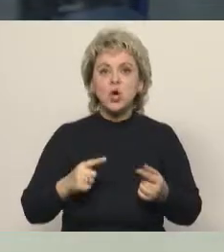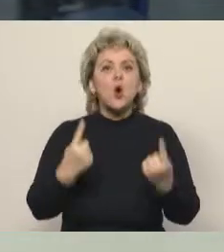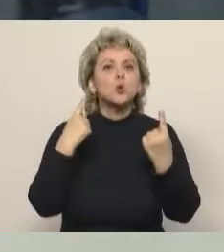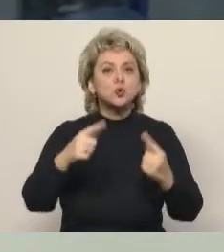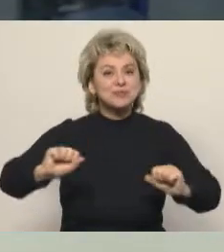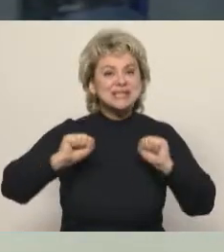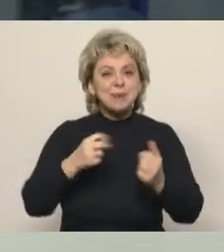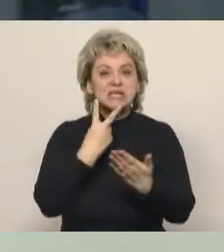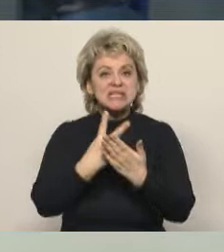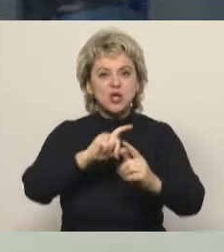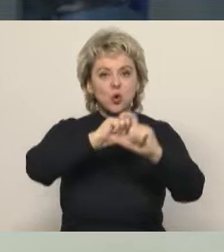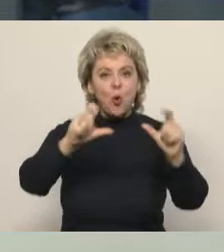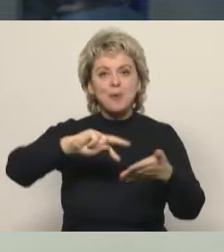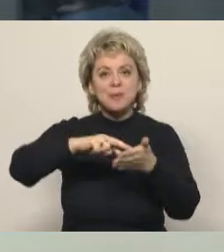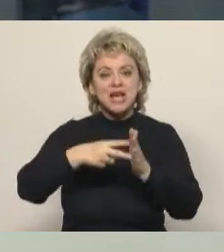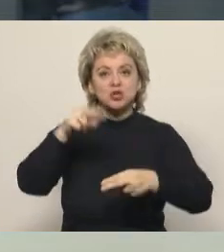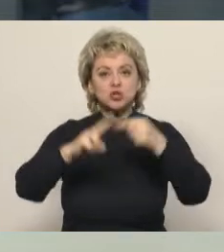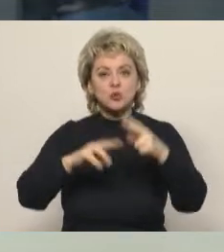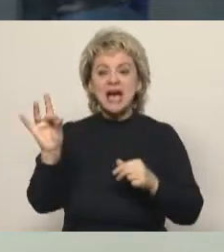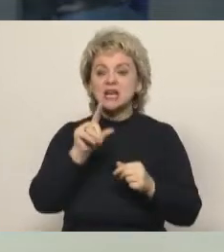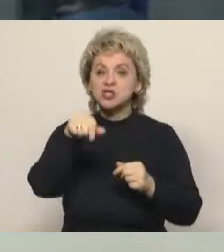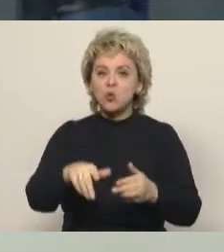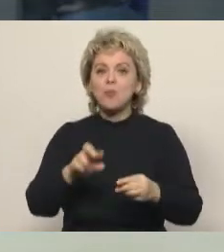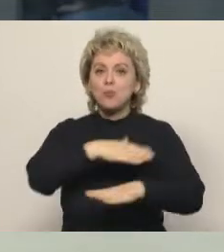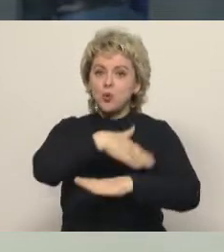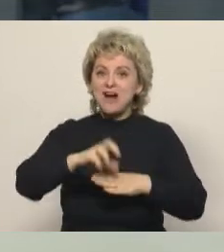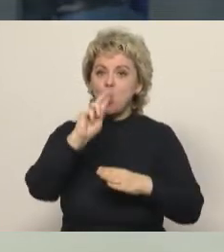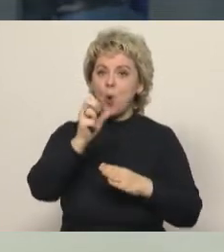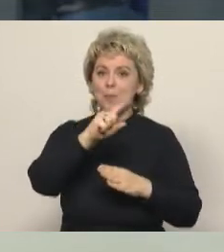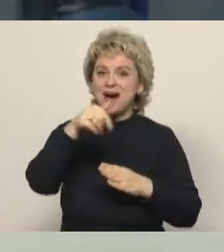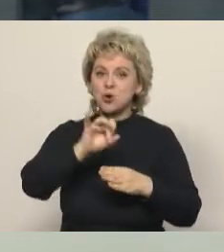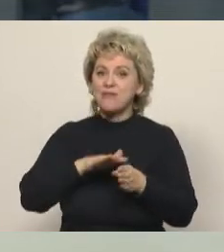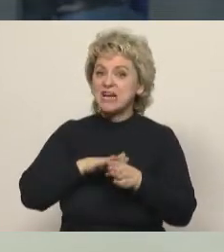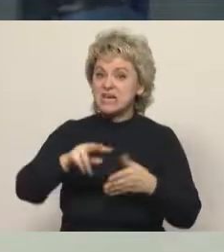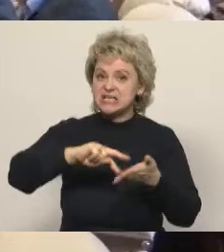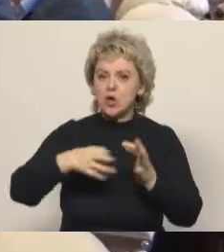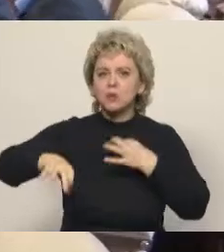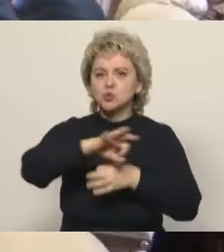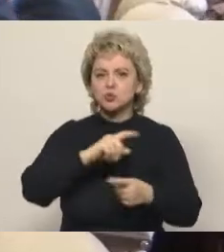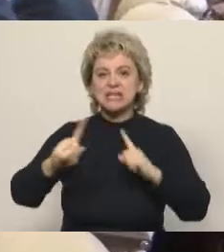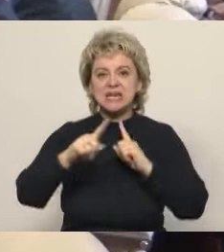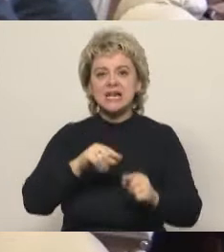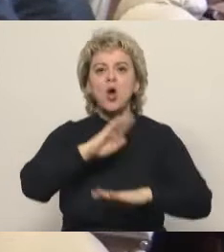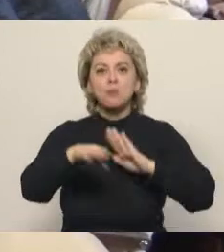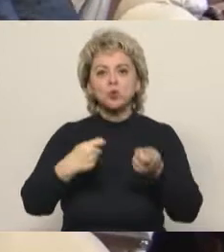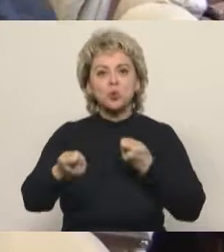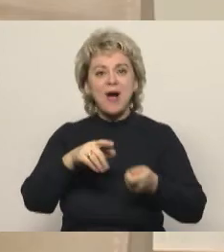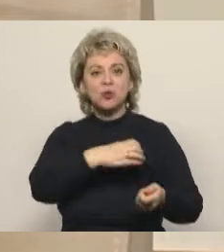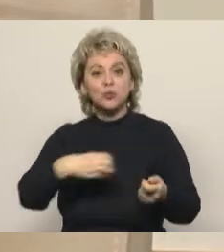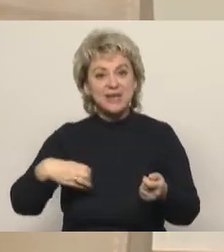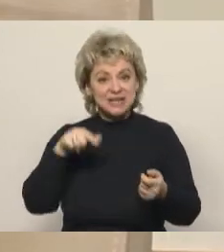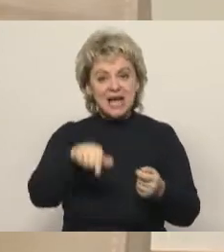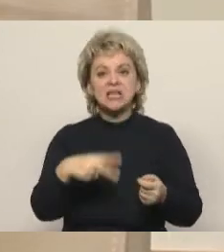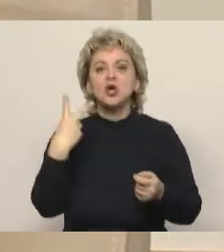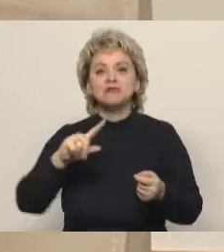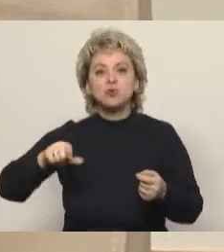Крупный спортивно-зрелищный комплекс планируется построить в Ростове на бульваре Комарова. На реализацию проекта обсудили на совещании под руководством губернатора.